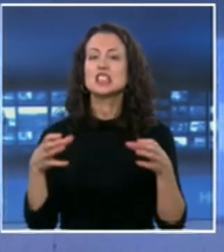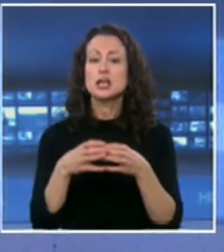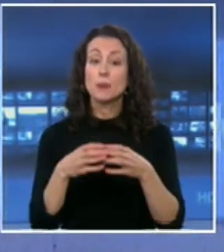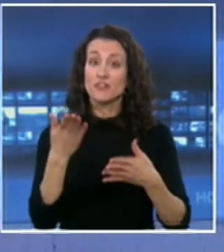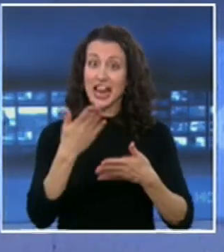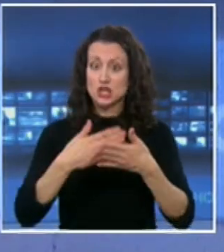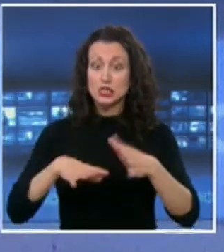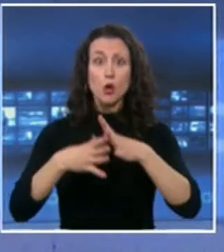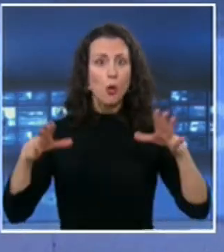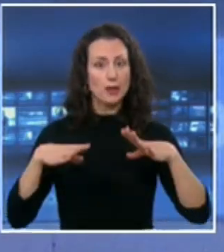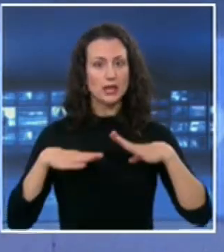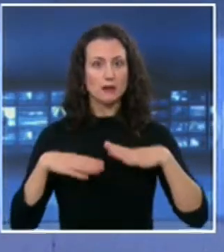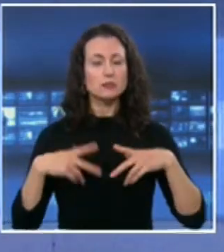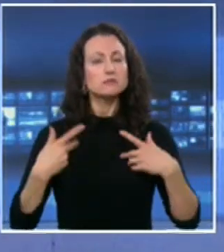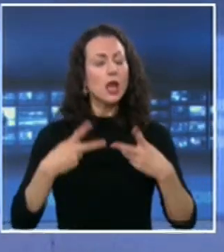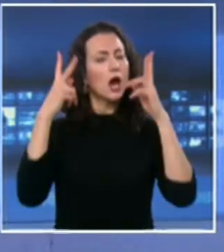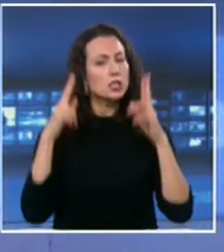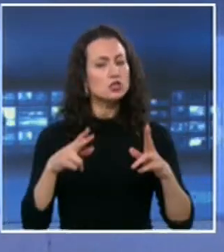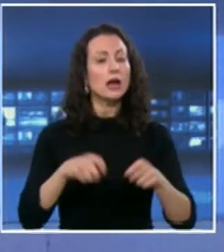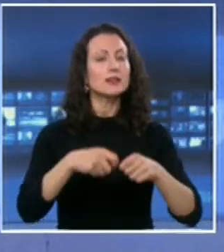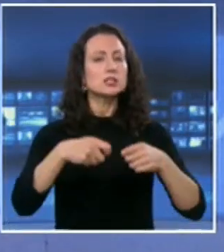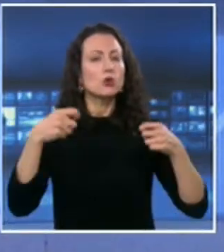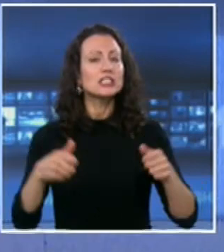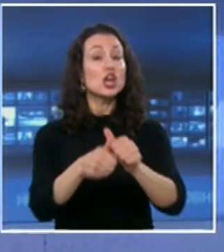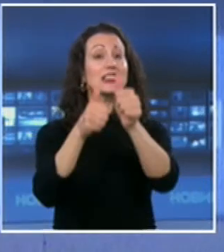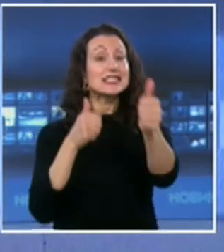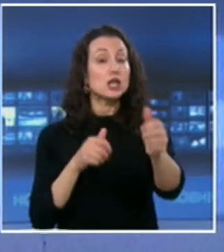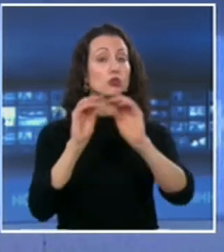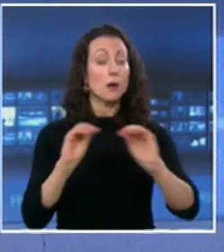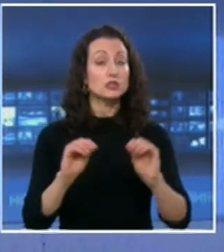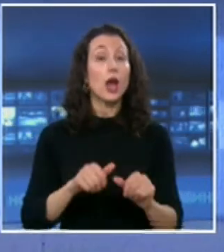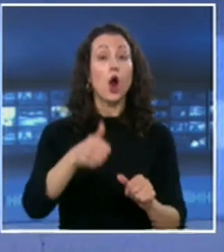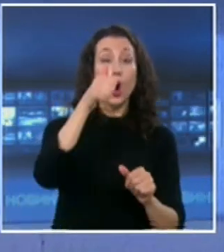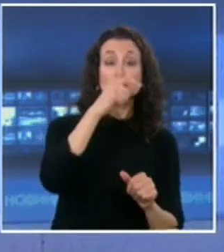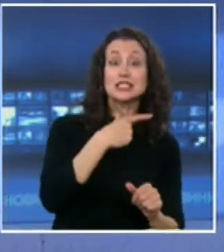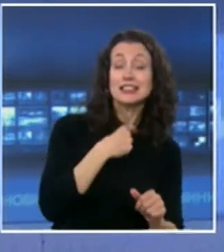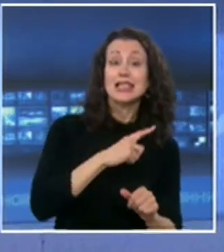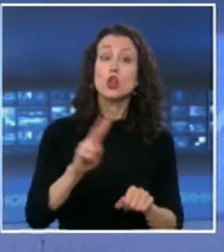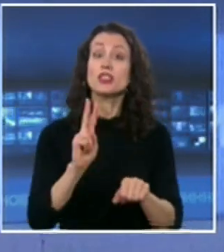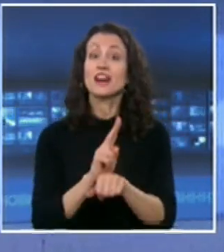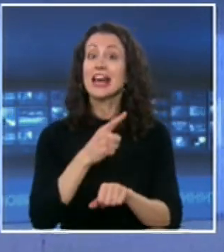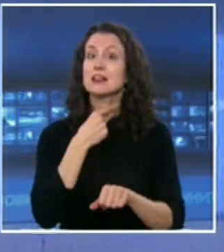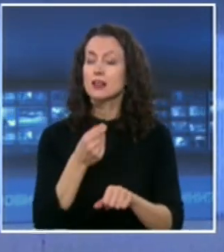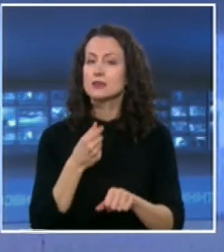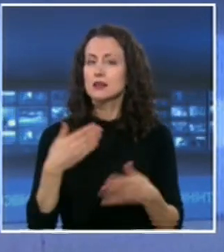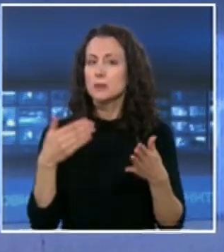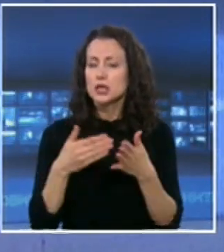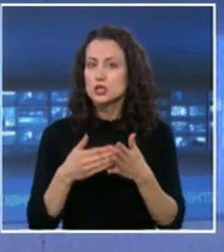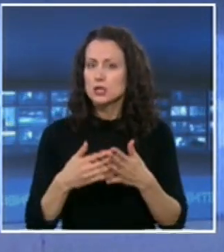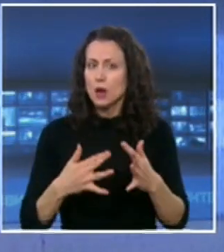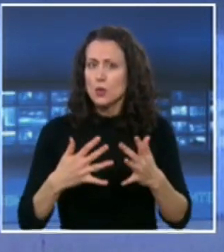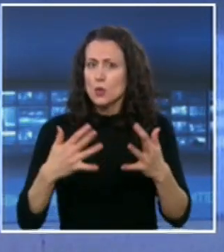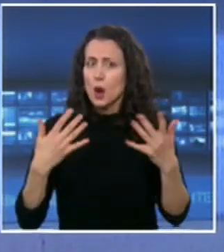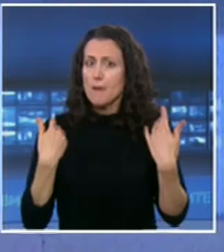на страната решиха да се удължи срокът за дистанционно обучение от 6 до 12 клас. Причината е високият брой заразени